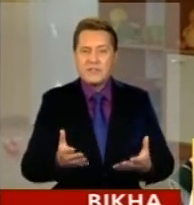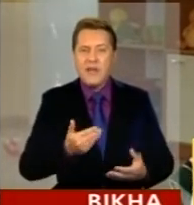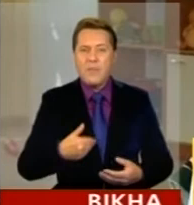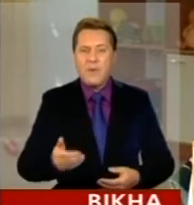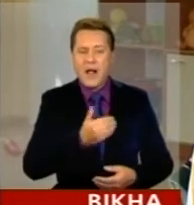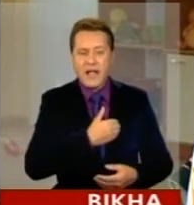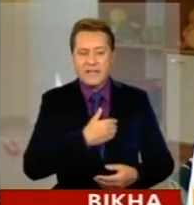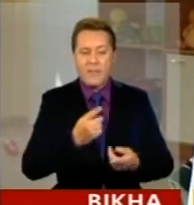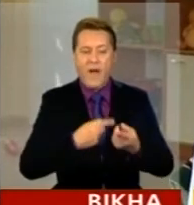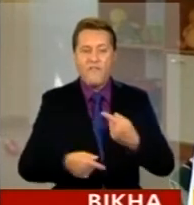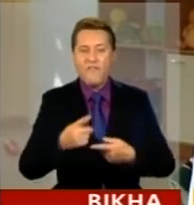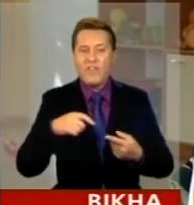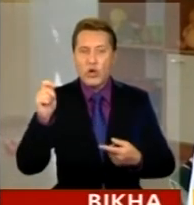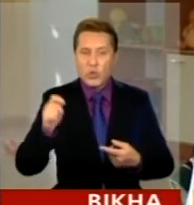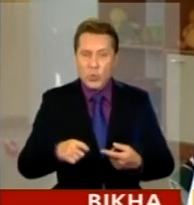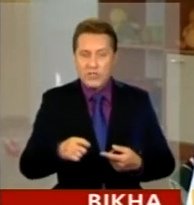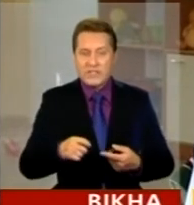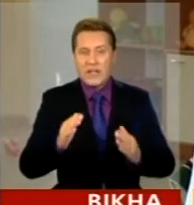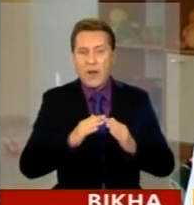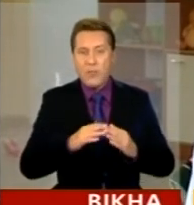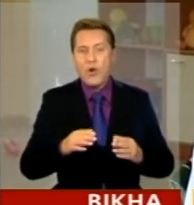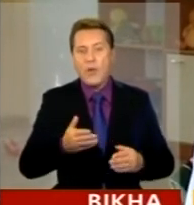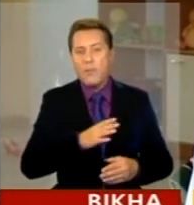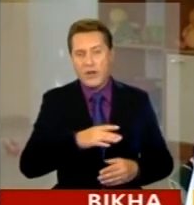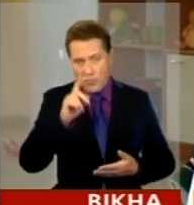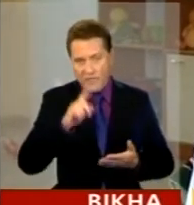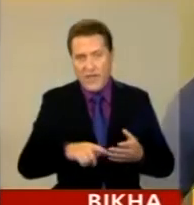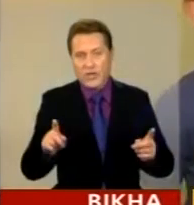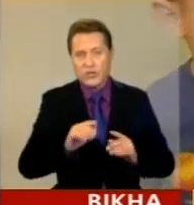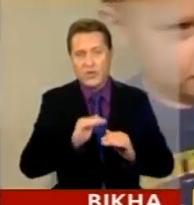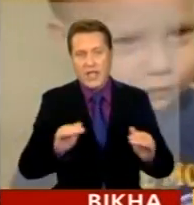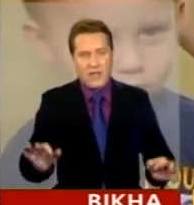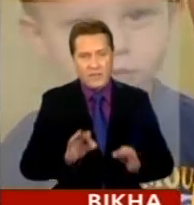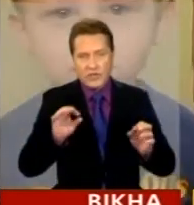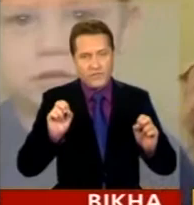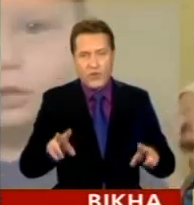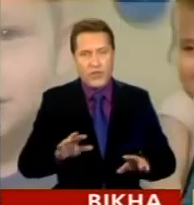хотим вернуться и быть уверенными, что нашим детям там ничего не угрожает.